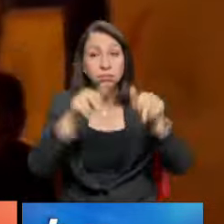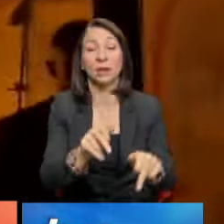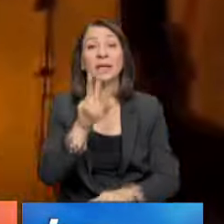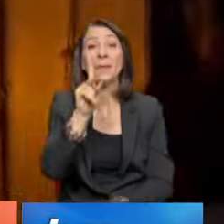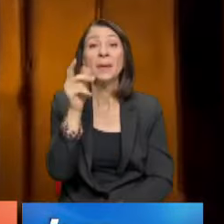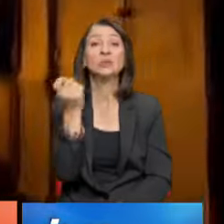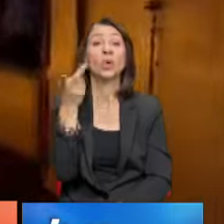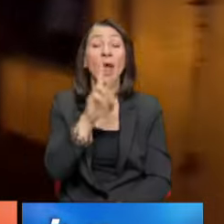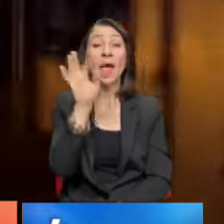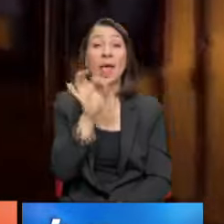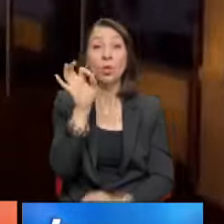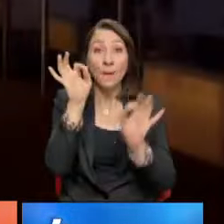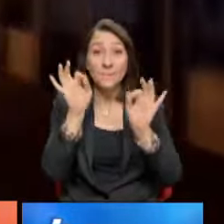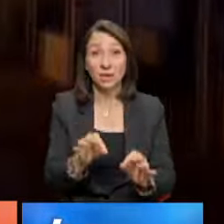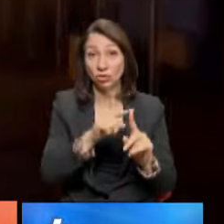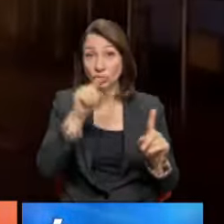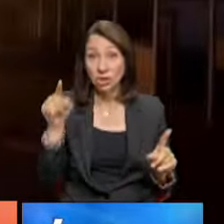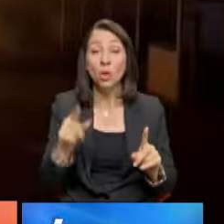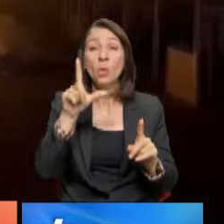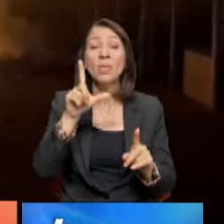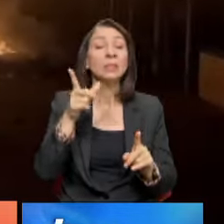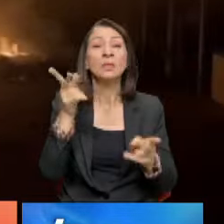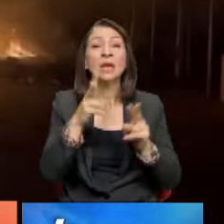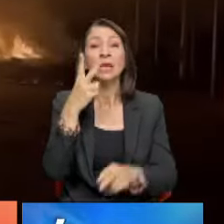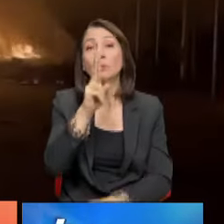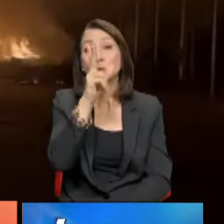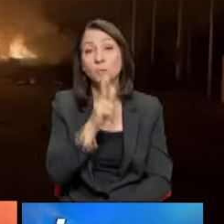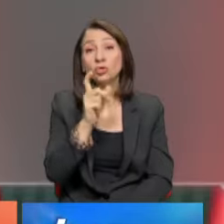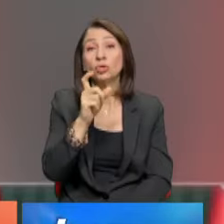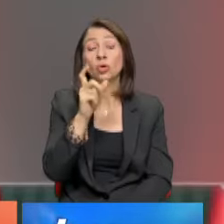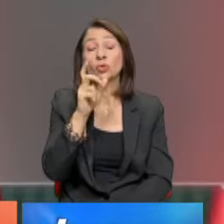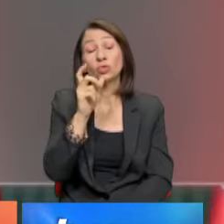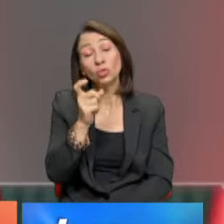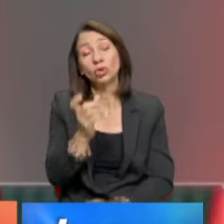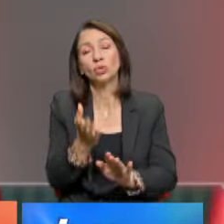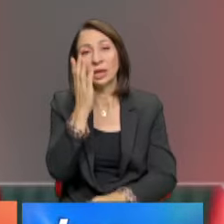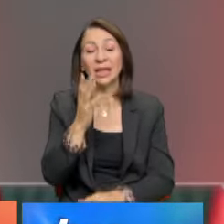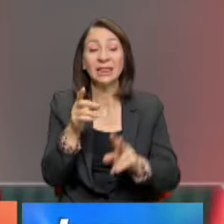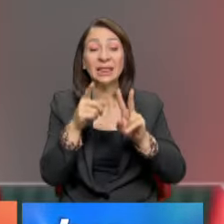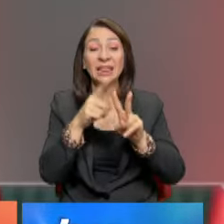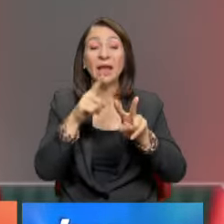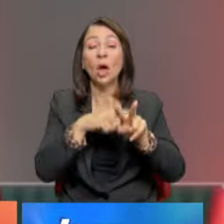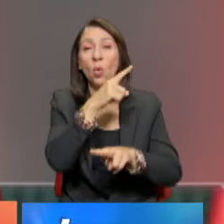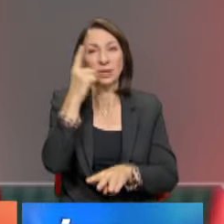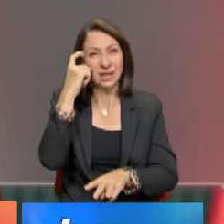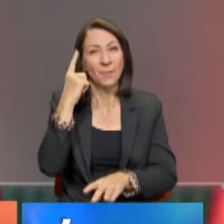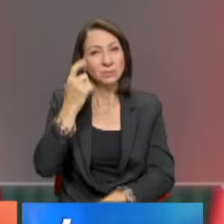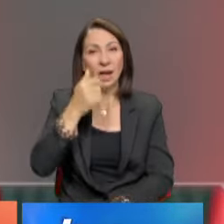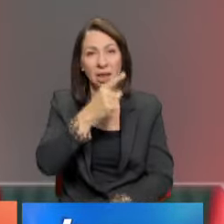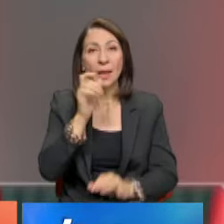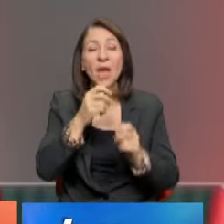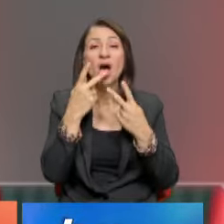öldü. Eylül ayının ortasından bu yana Lübnan'da can kaybı 2309'a yükseldi. Netanyahu kabinesinden yapılan